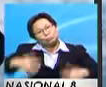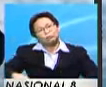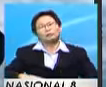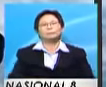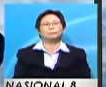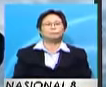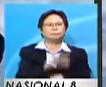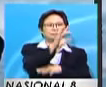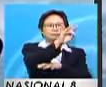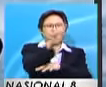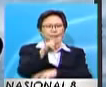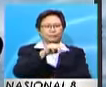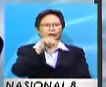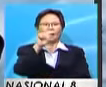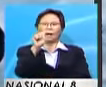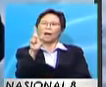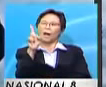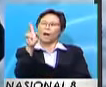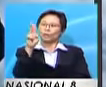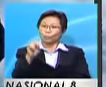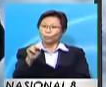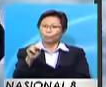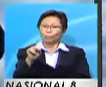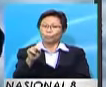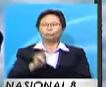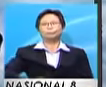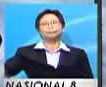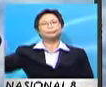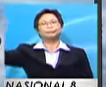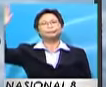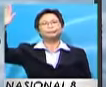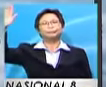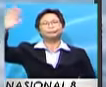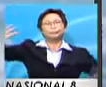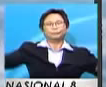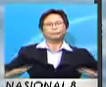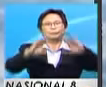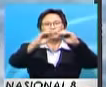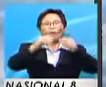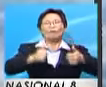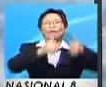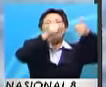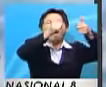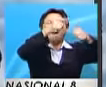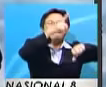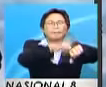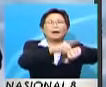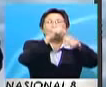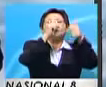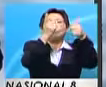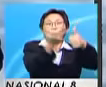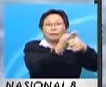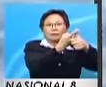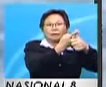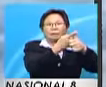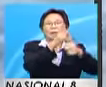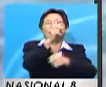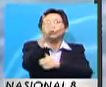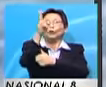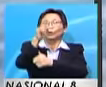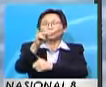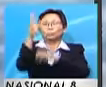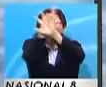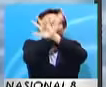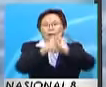I love blok 25 dewan undangan yang riyaden mengangkat sumpah pada persidangan pertama penggal pertama dewan undangannya